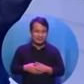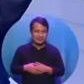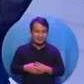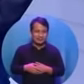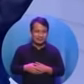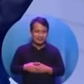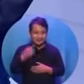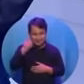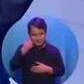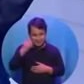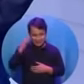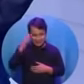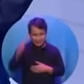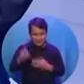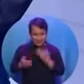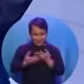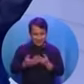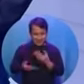Hello?